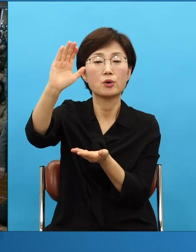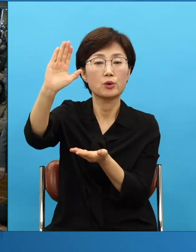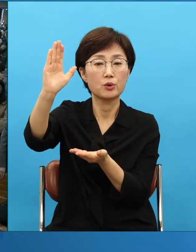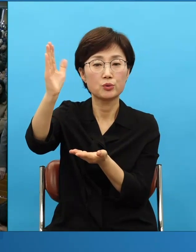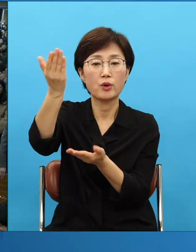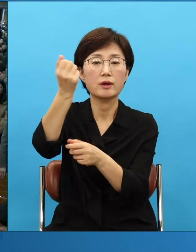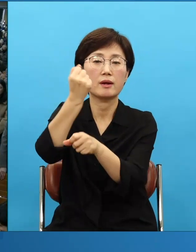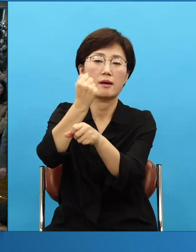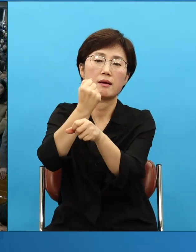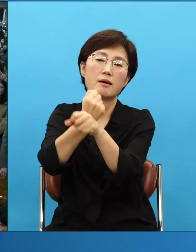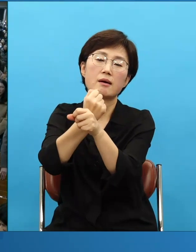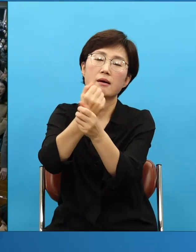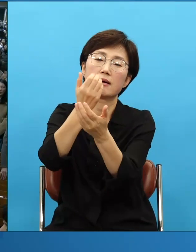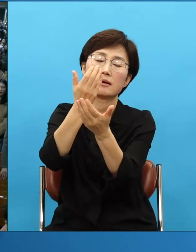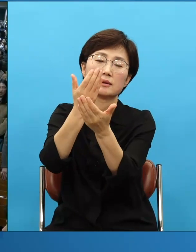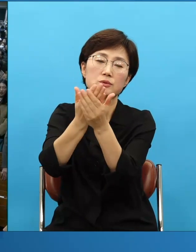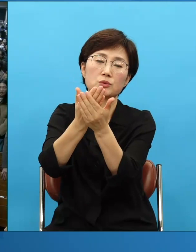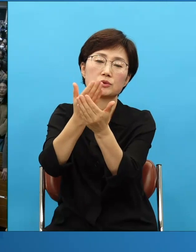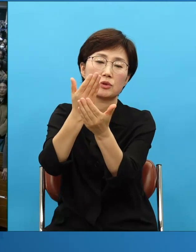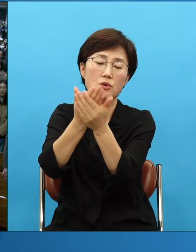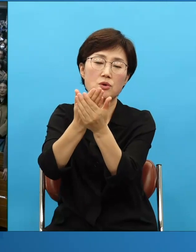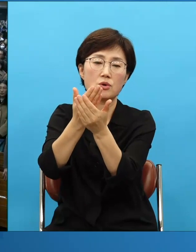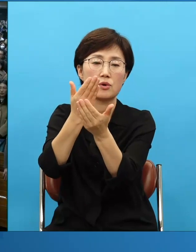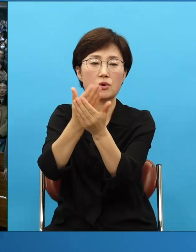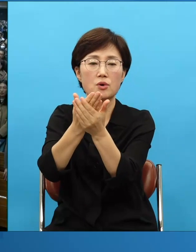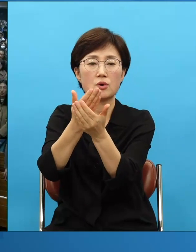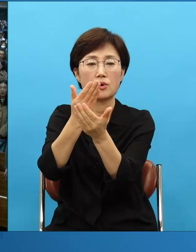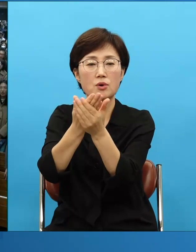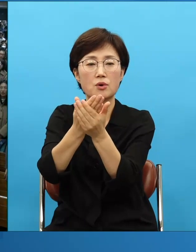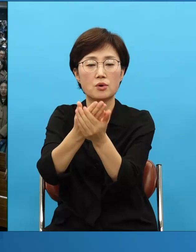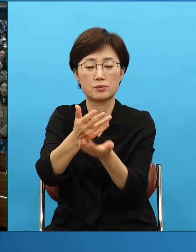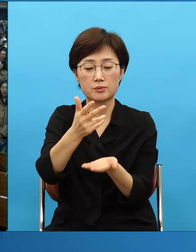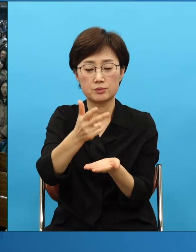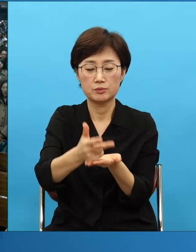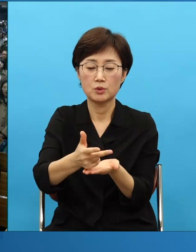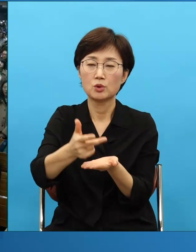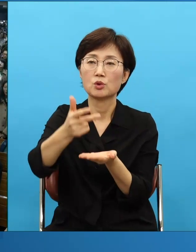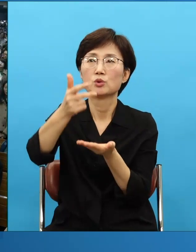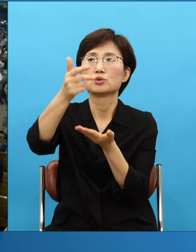하나님 것이 되게 하소서.